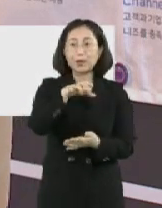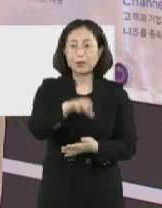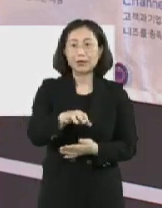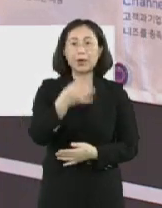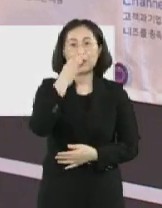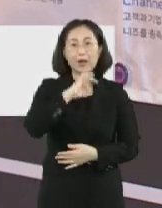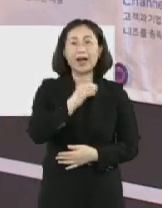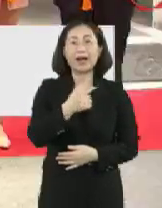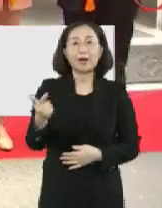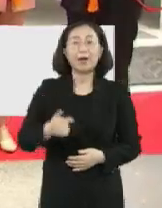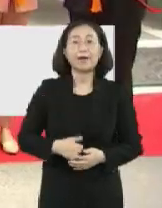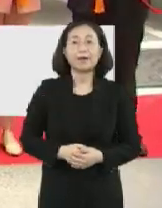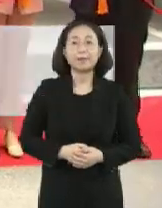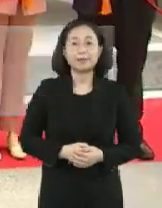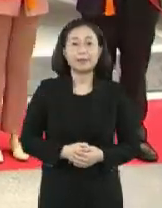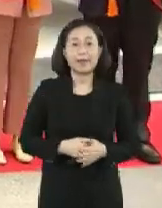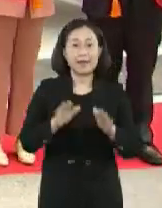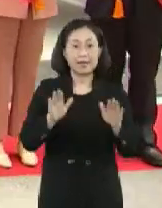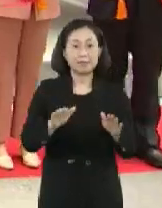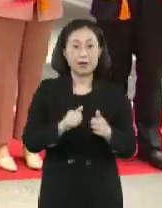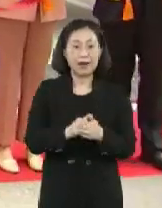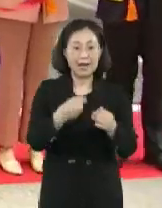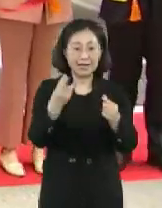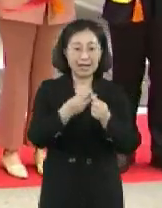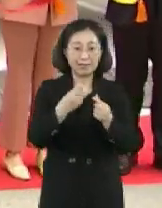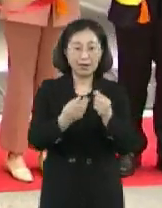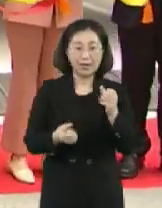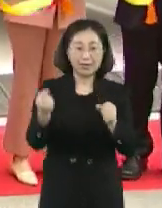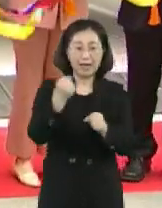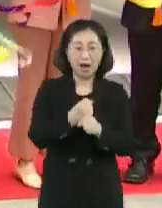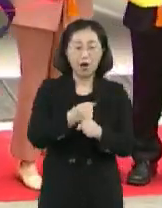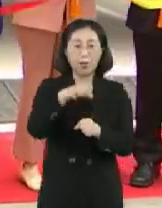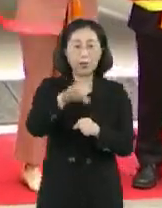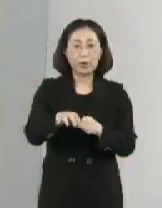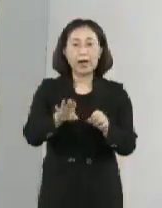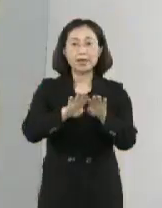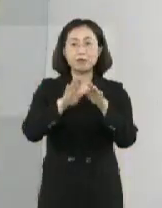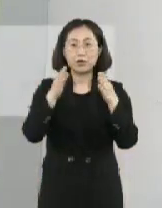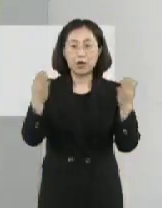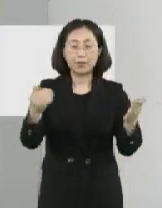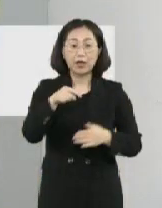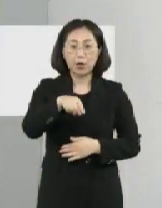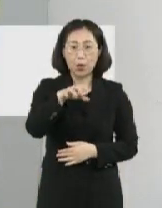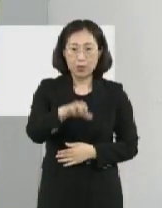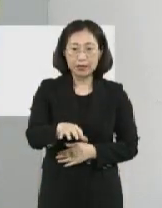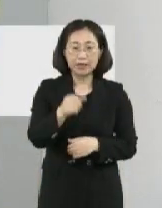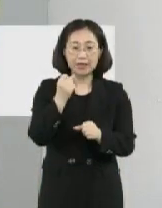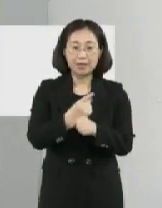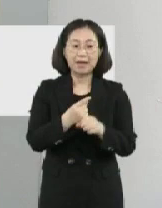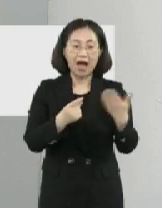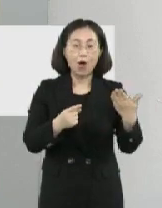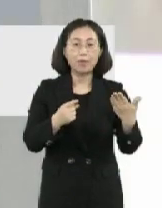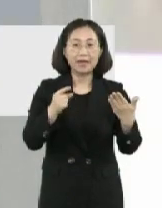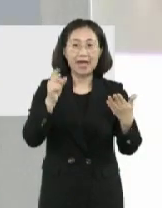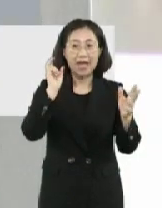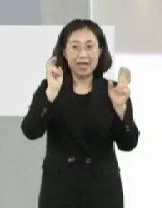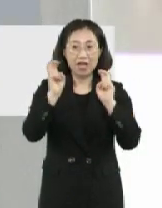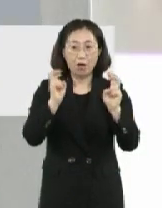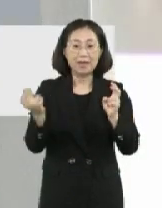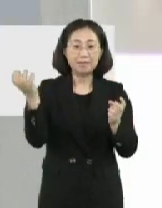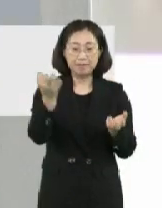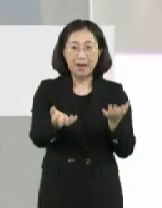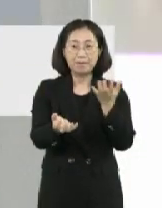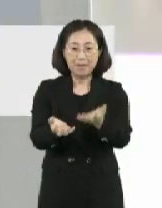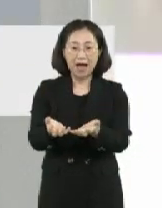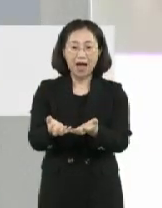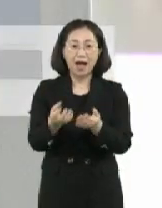그런 효과들을 봤습니다. 이번에 세 번째 창업 공간이 문을 엽니다. 이곳에도 이미 9개 스타트업 기업이 자리를